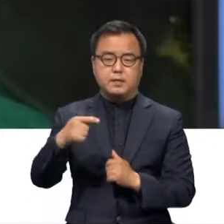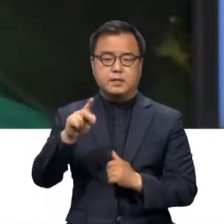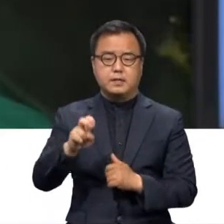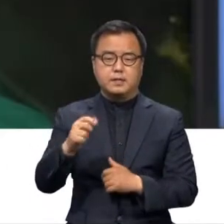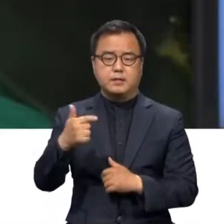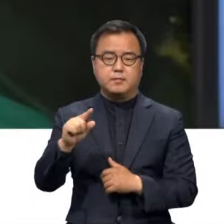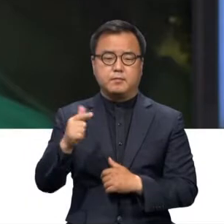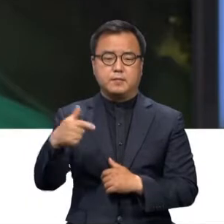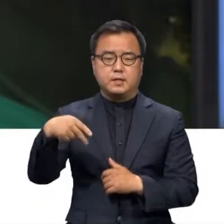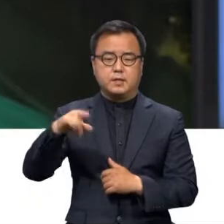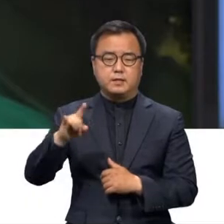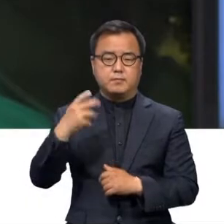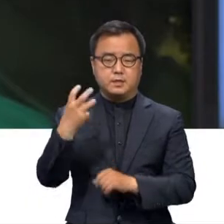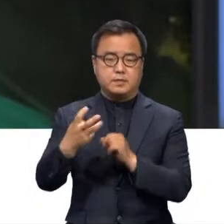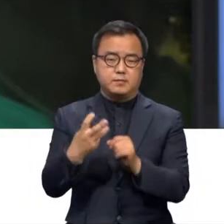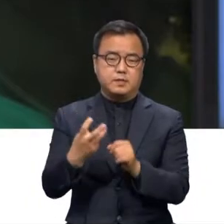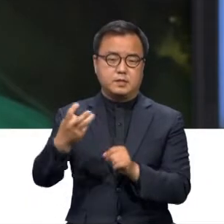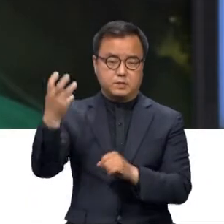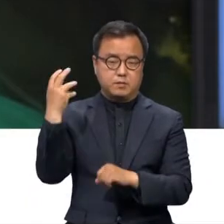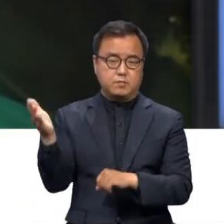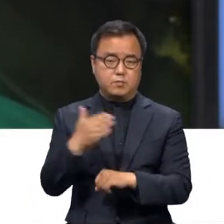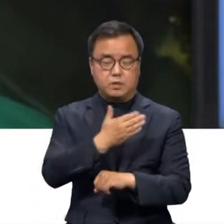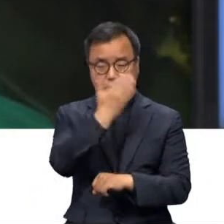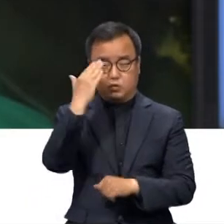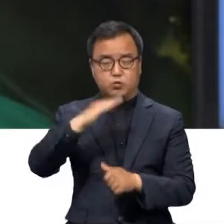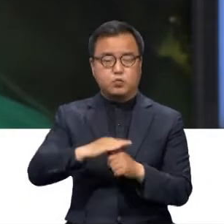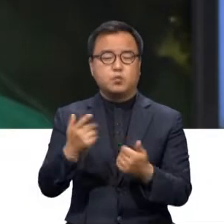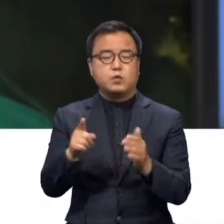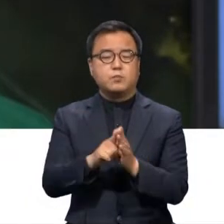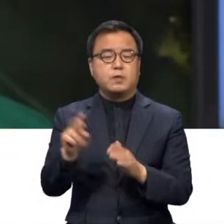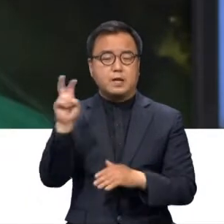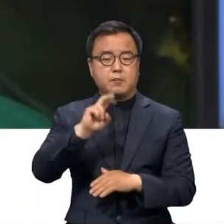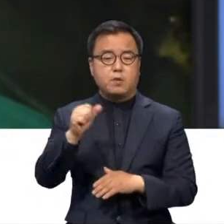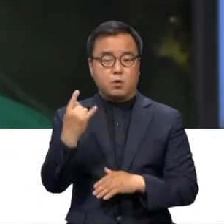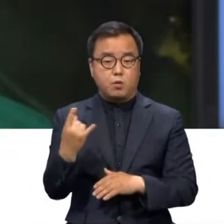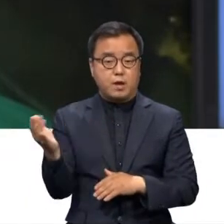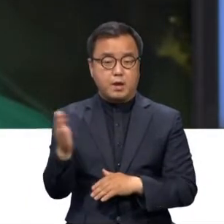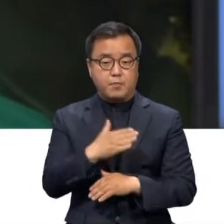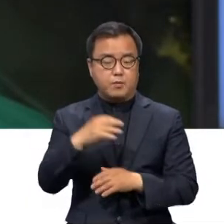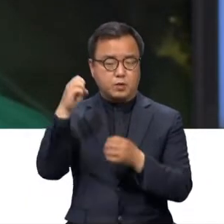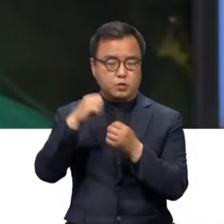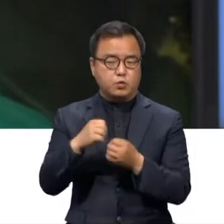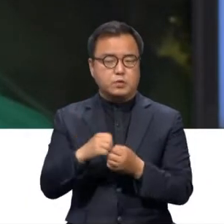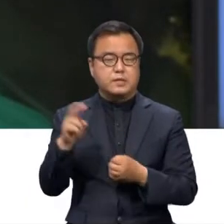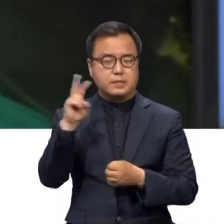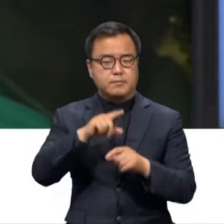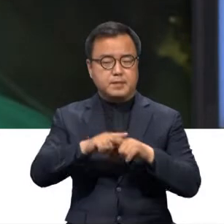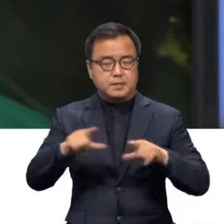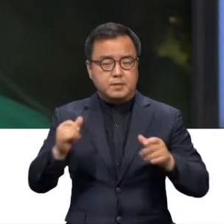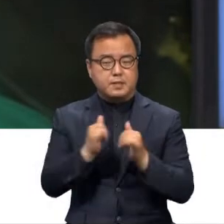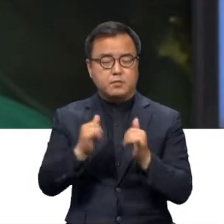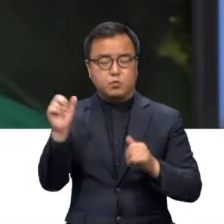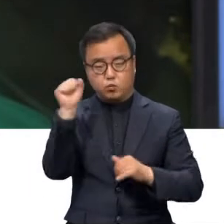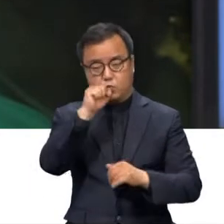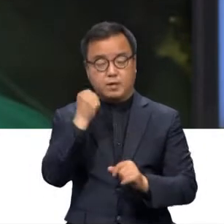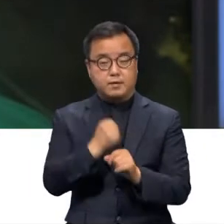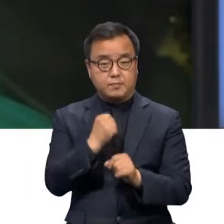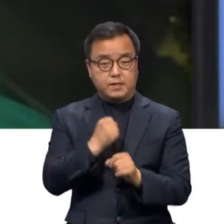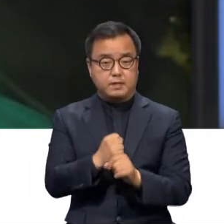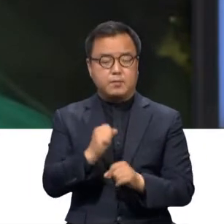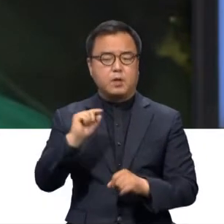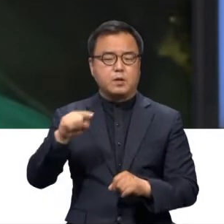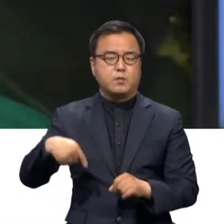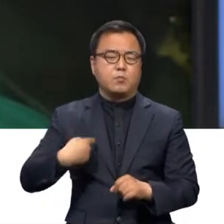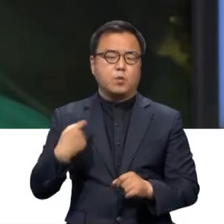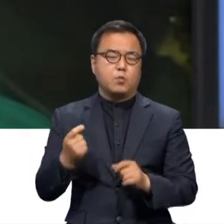년 전부터 청소년을 위한 음악회를 시작으로 하여 클래식의 대중화를 이끈 인물입니다. 자신은 오래전부터